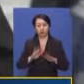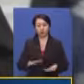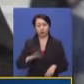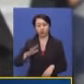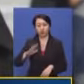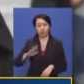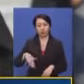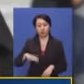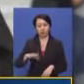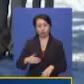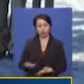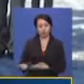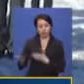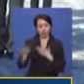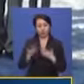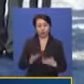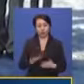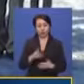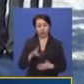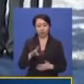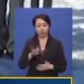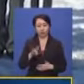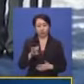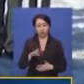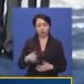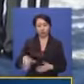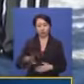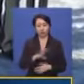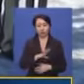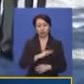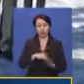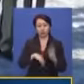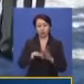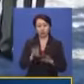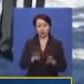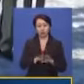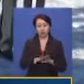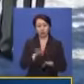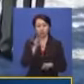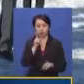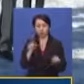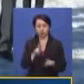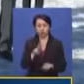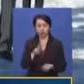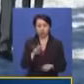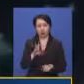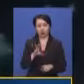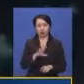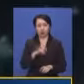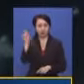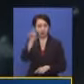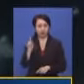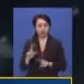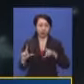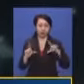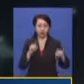бортом прибыли в Нур-Султан. Все прошло на высшем уровне. За время, что Каиржан Тыкшекеев был на войне, он